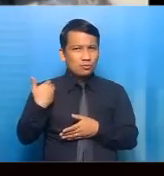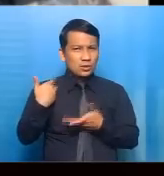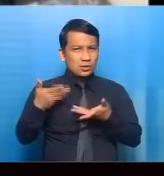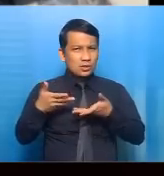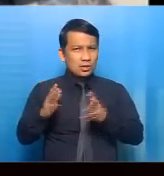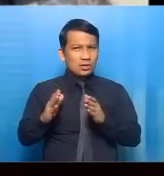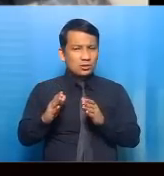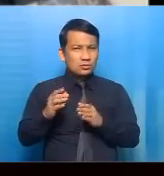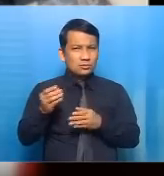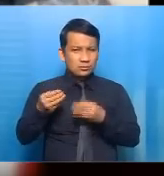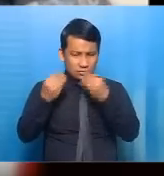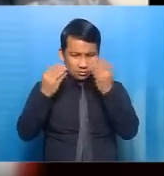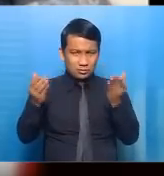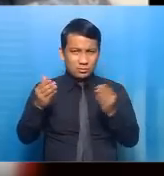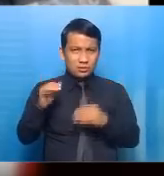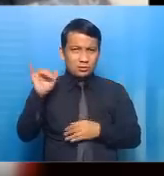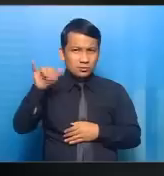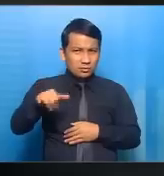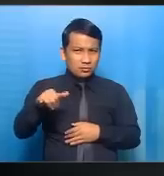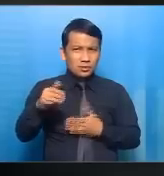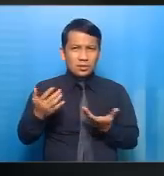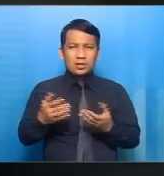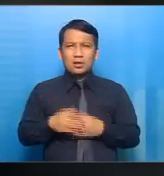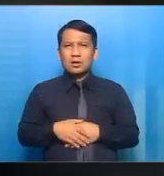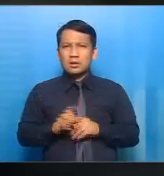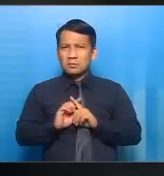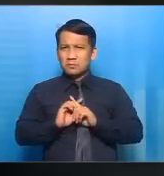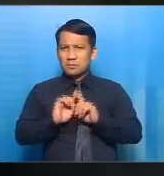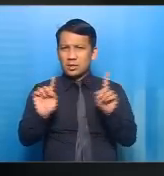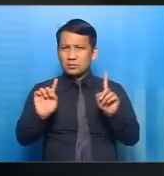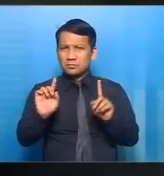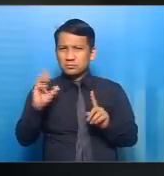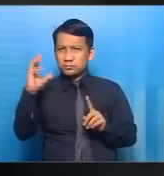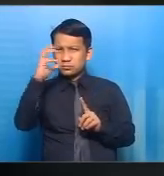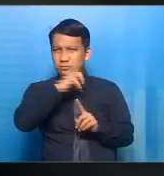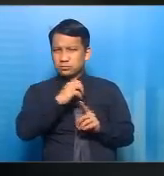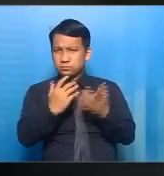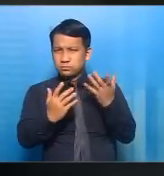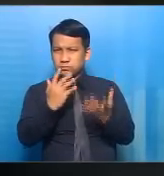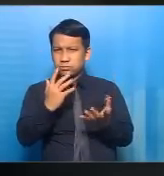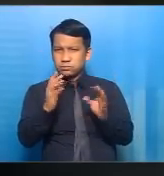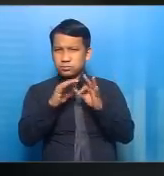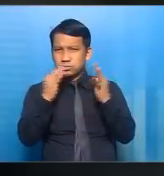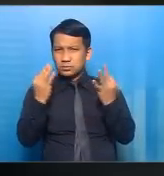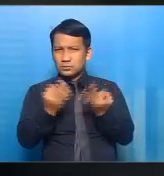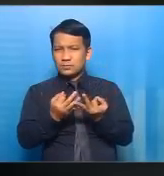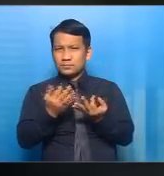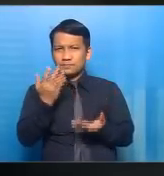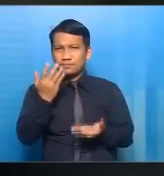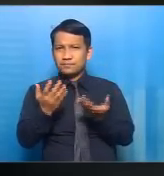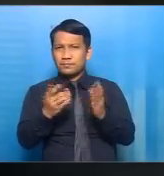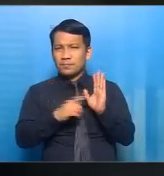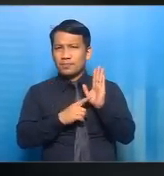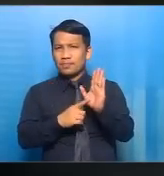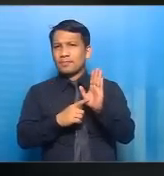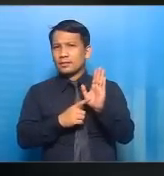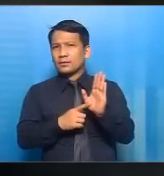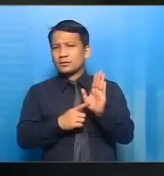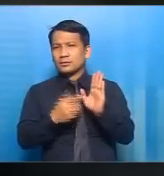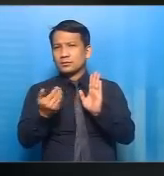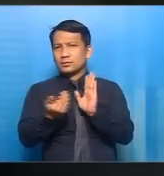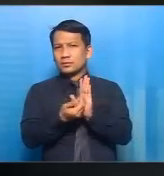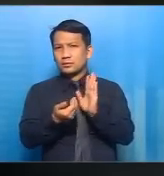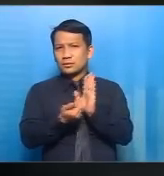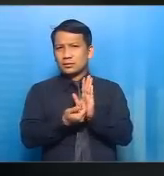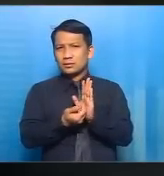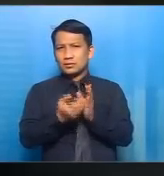at kinukonsidera siya absent. Subalit, duda rin itong pamilya sapagkat nagpakita pa raw ito ng ebidensya